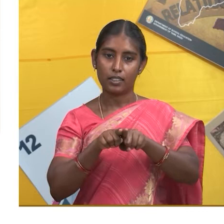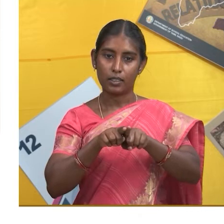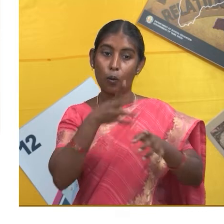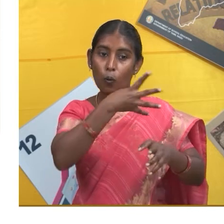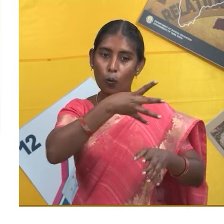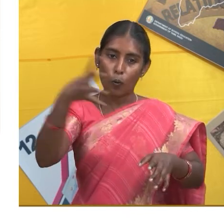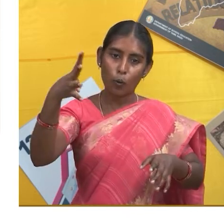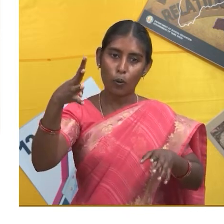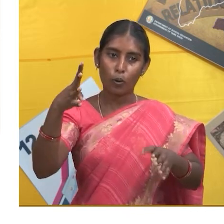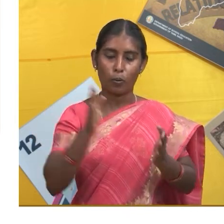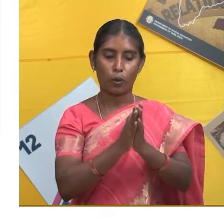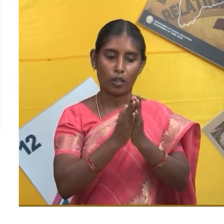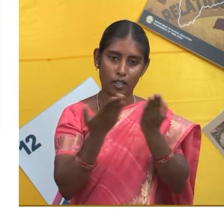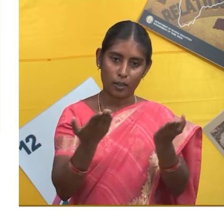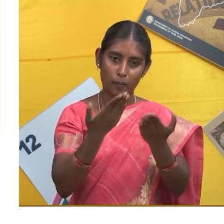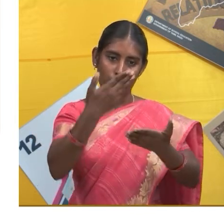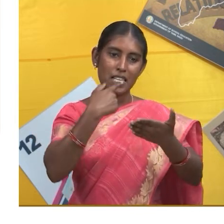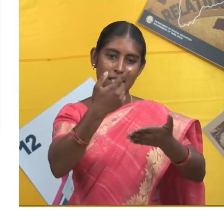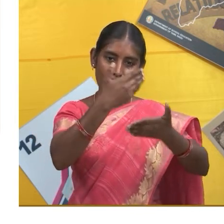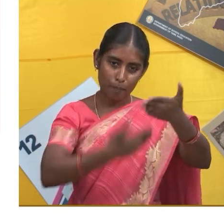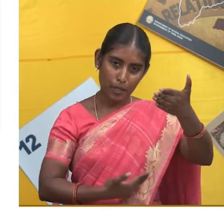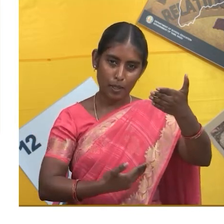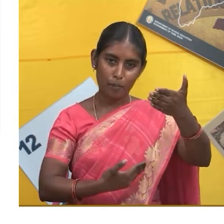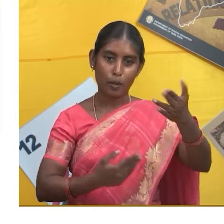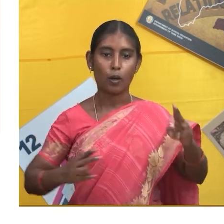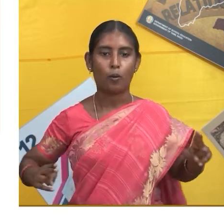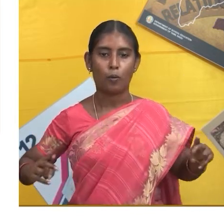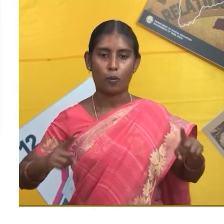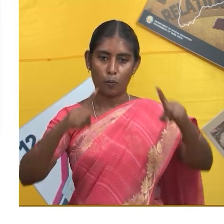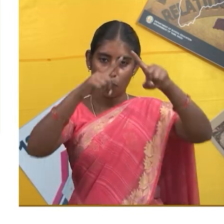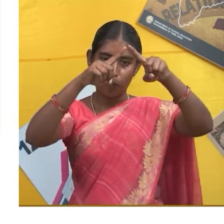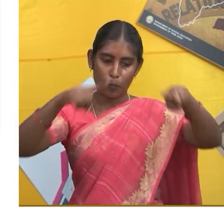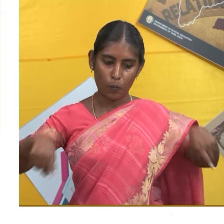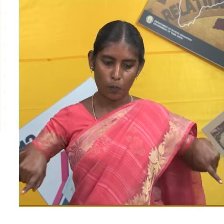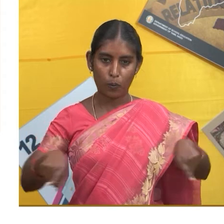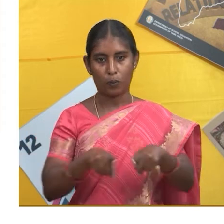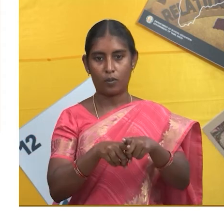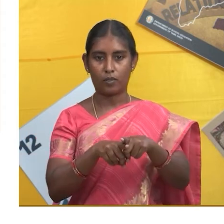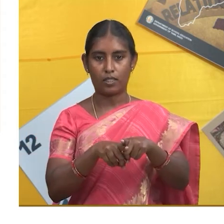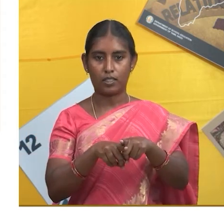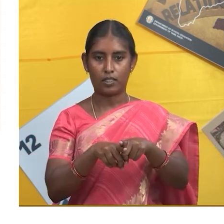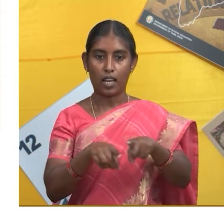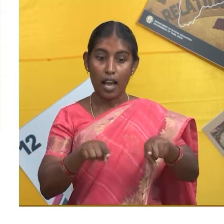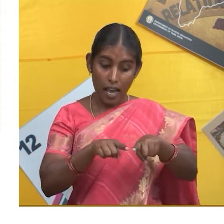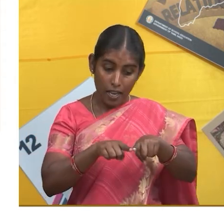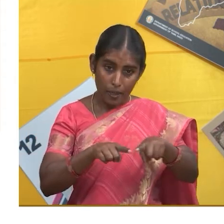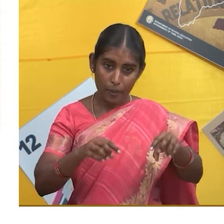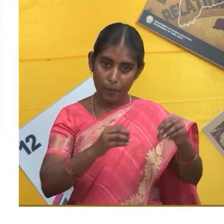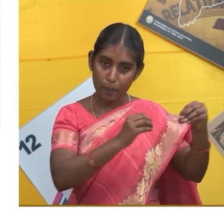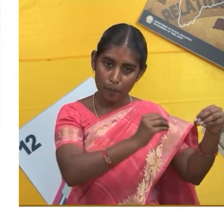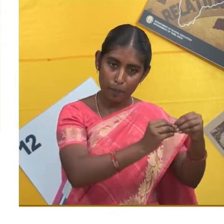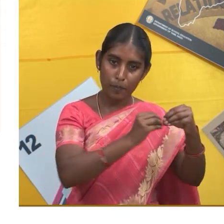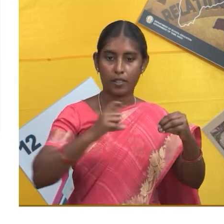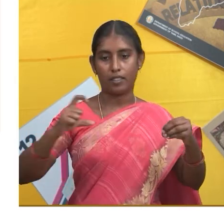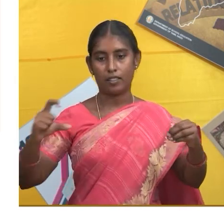பாடியா marksமன் marksமன்velandiesvelandies observ observ percussion percussion முக்கொணத்தின் வடியாம் ஏதேனும்முறு பகக்கத்தை அடிப்பக்கமாக்க கொண்டர்